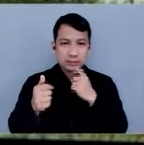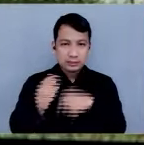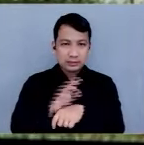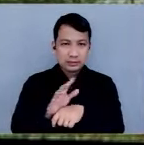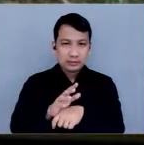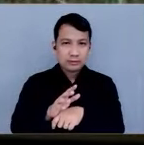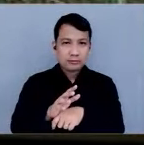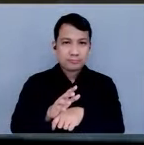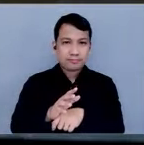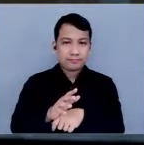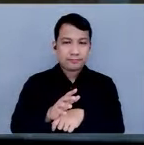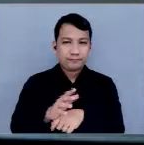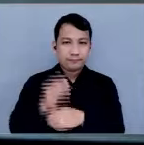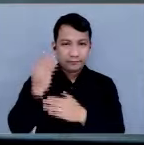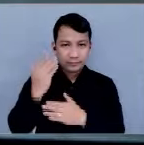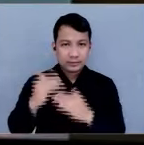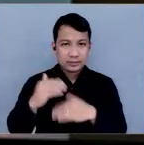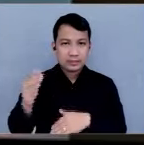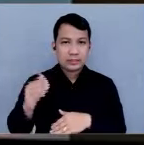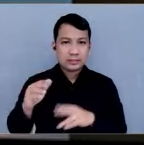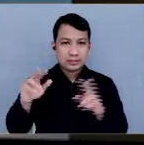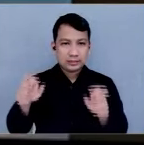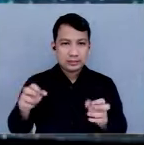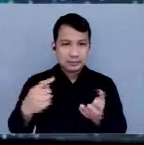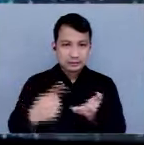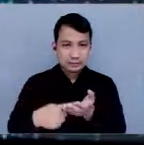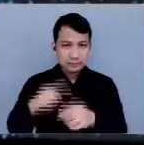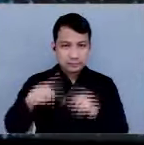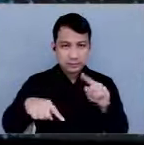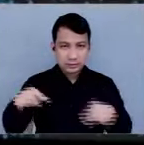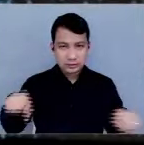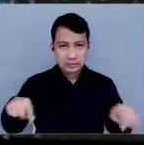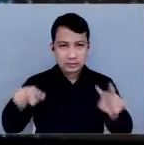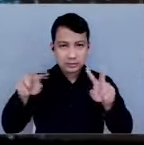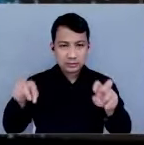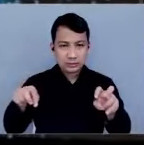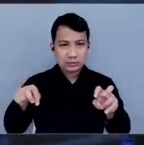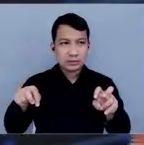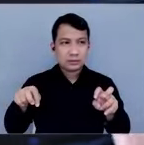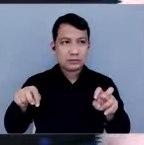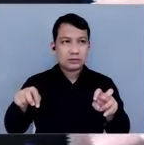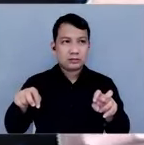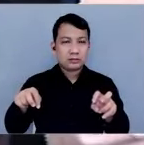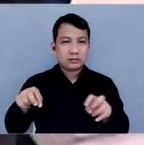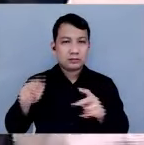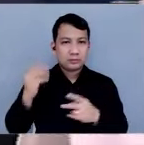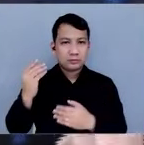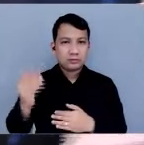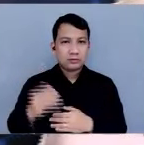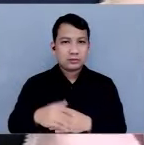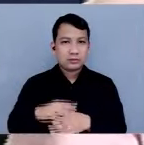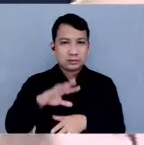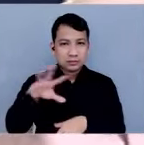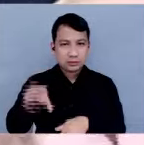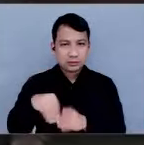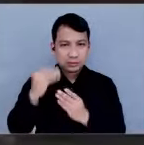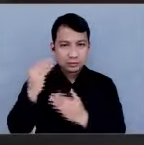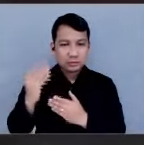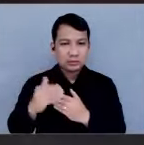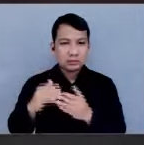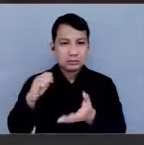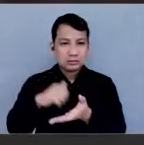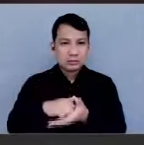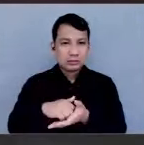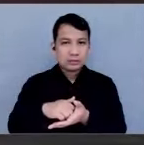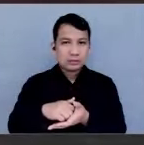category natatalakay sa iba't ibang temang Panlipunan kabilang diyan ang entry ni kapatid star at